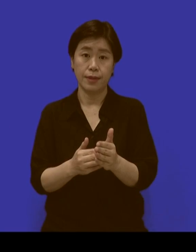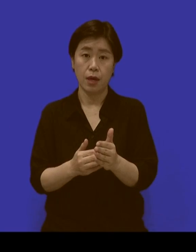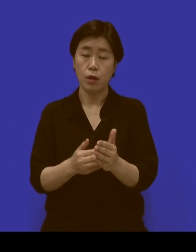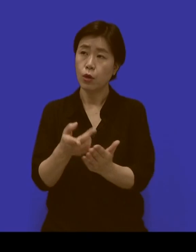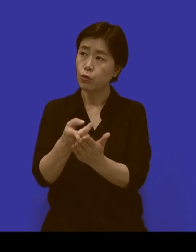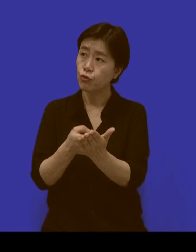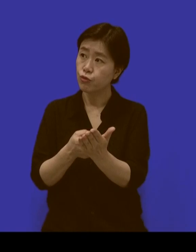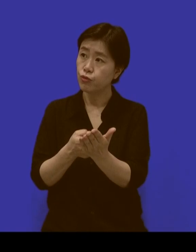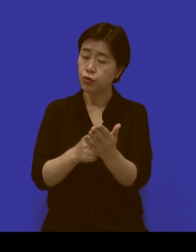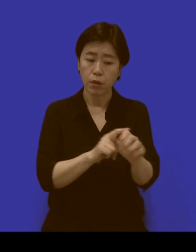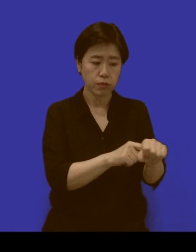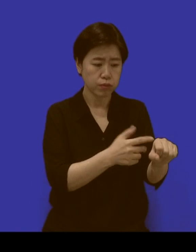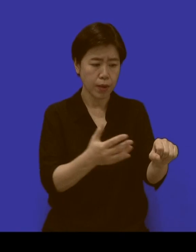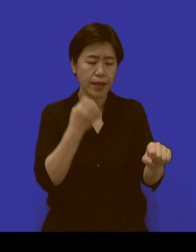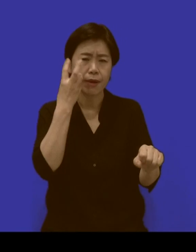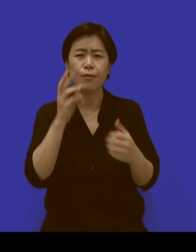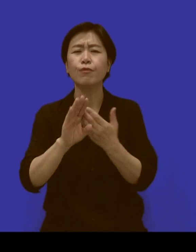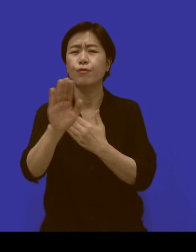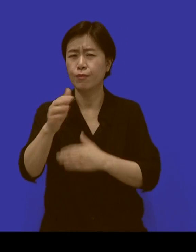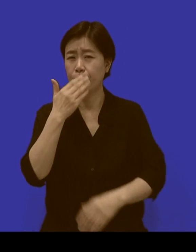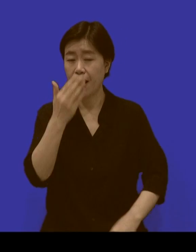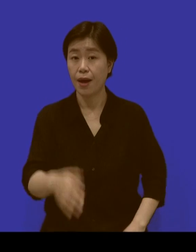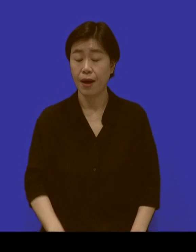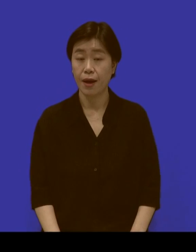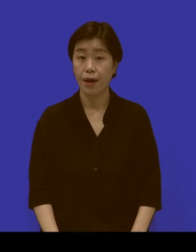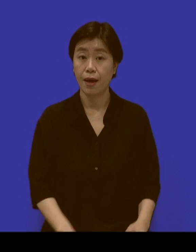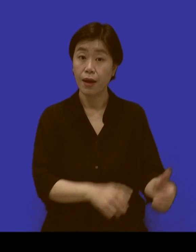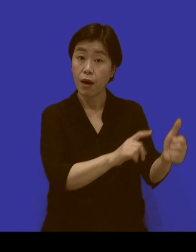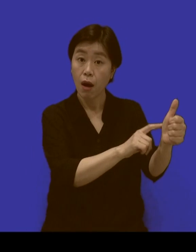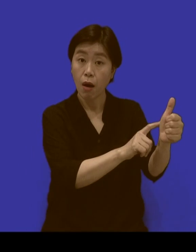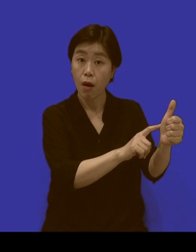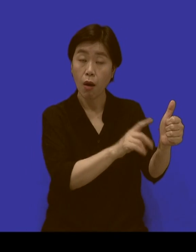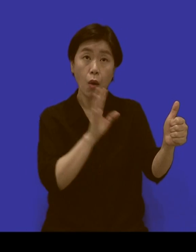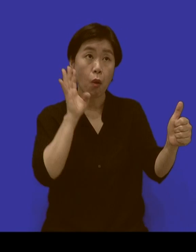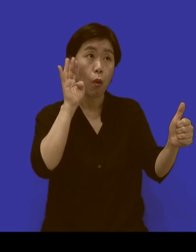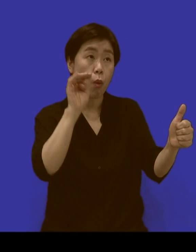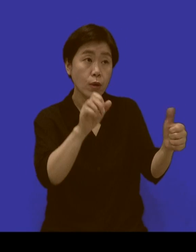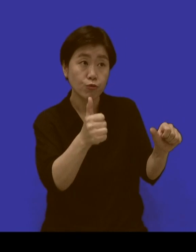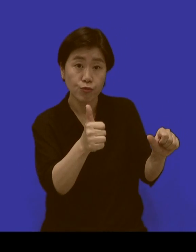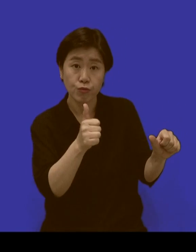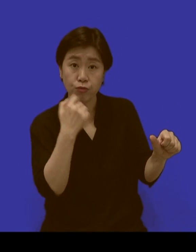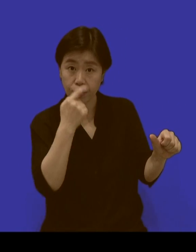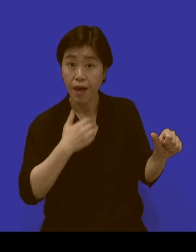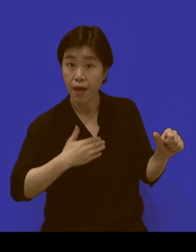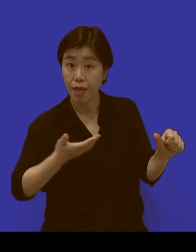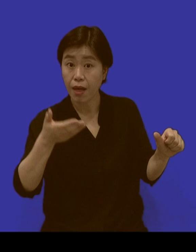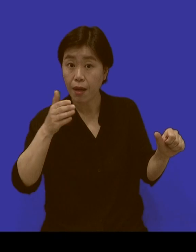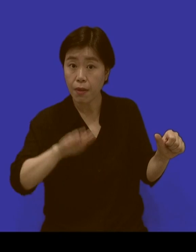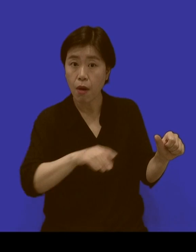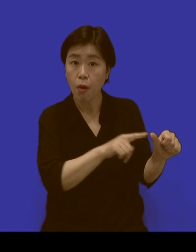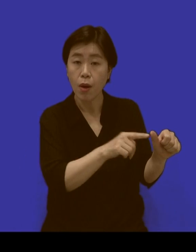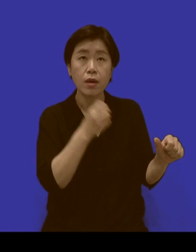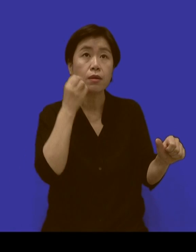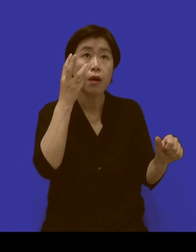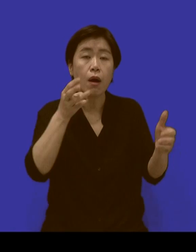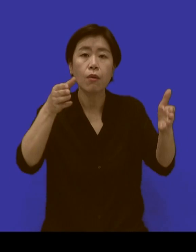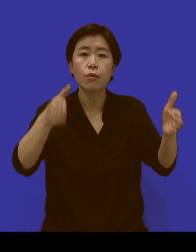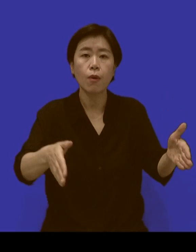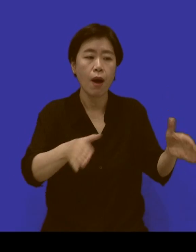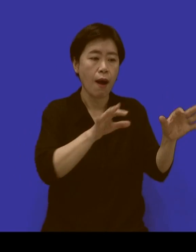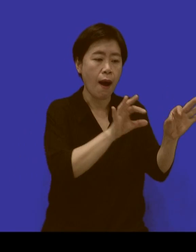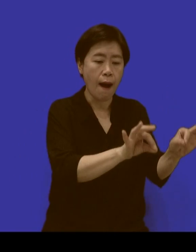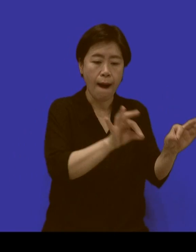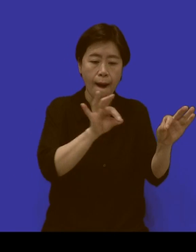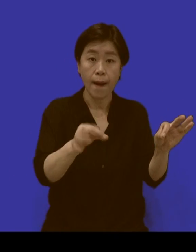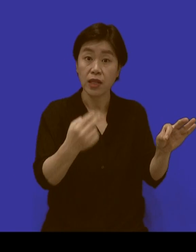저는 3개월도 정말 또 버티셨네요. 네, 그때도 기적적으로 제가 썼던 약들이 다 안 들었는데 그때 딱 3개월째 썼던 약이 들어서